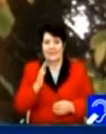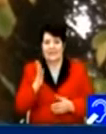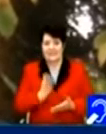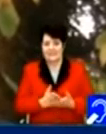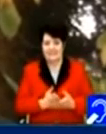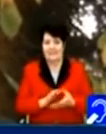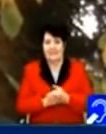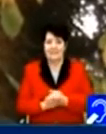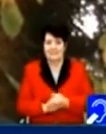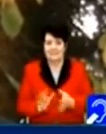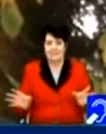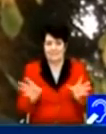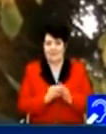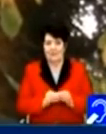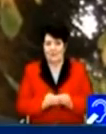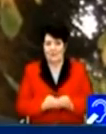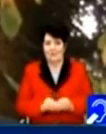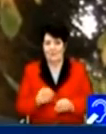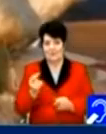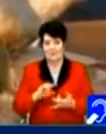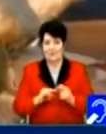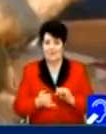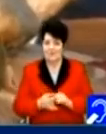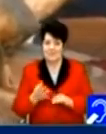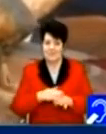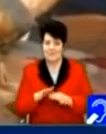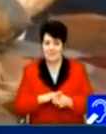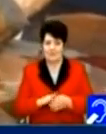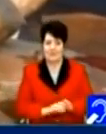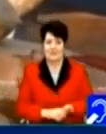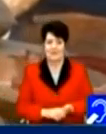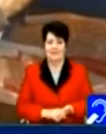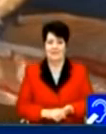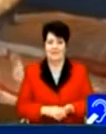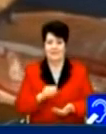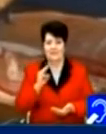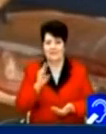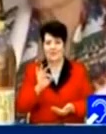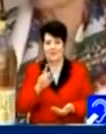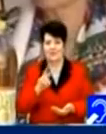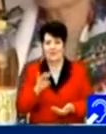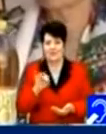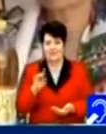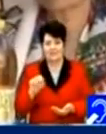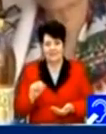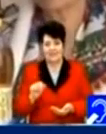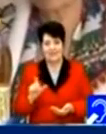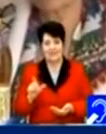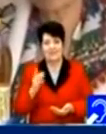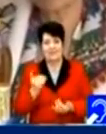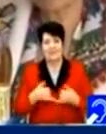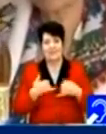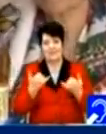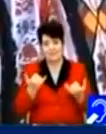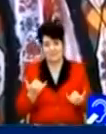împreună înainte, dar trebuie de îndeplinit și câteva condiții. Este vorba și de toleranță, dar este vorba și de